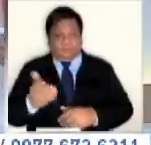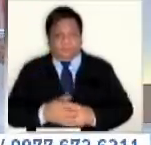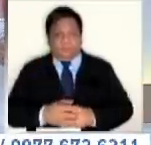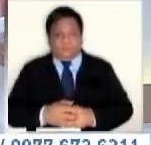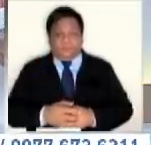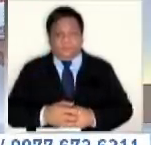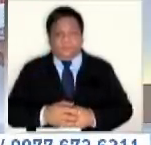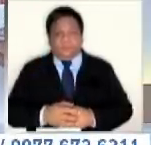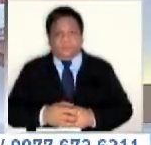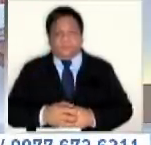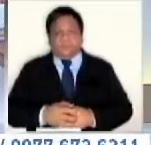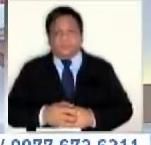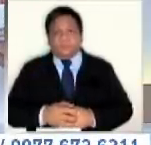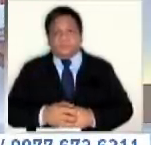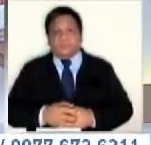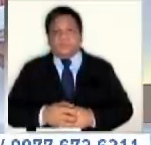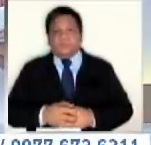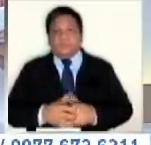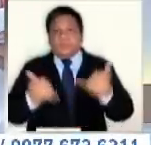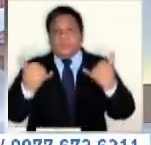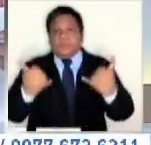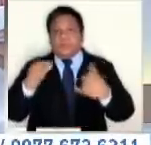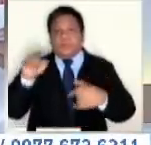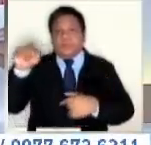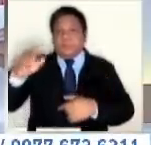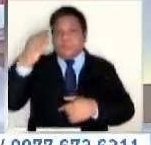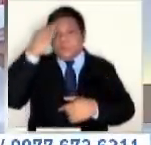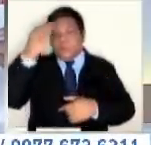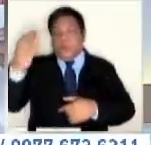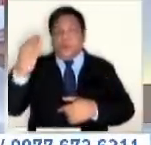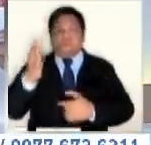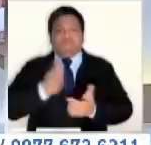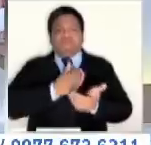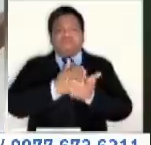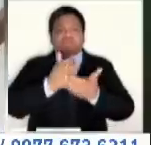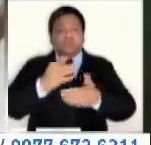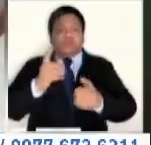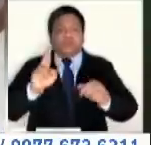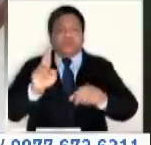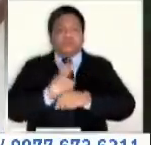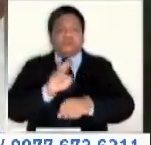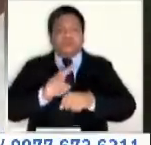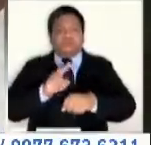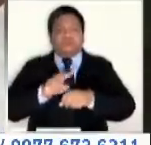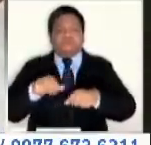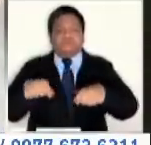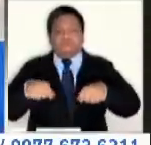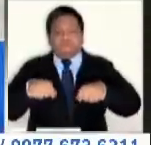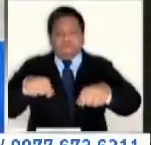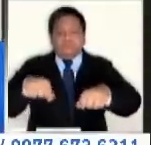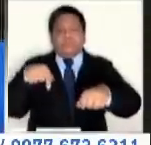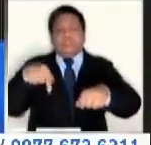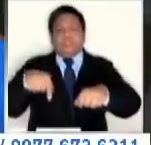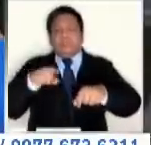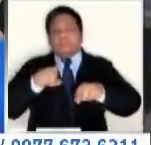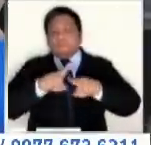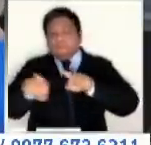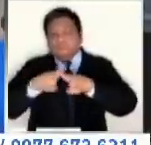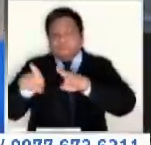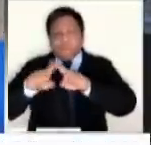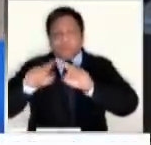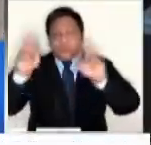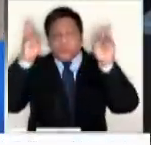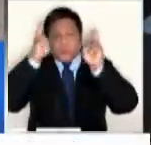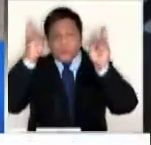Umiikot ngayon sa Bulacan ang isang community pantry gamit ang kariton. Ang kariton ay puno ng gulay, bigas at iba pang grocery